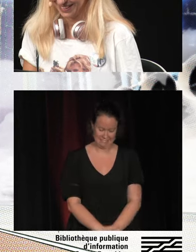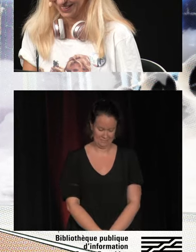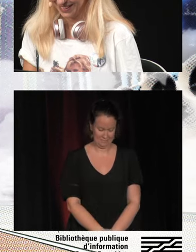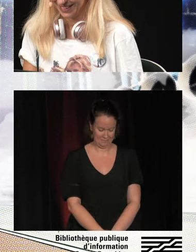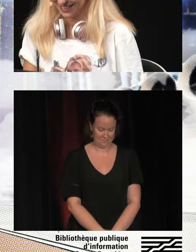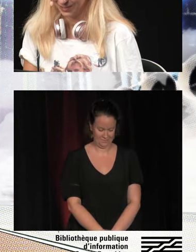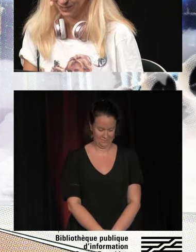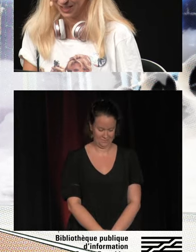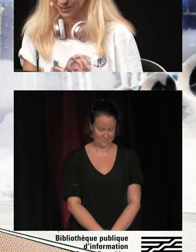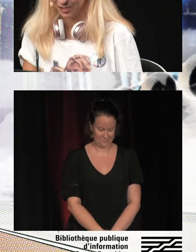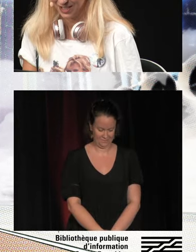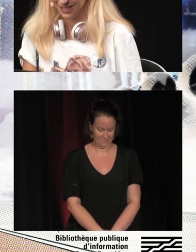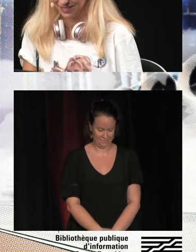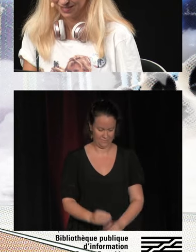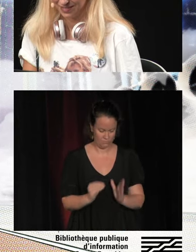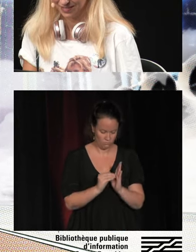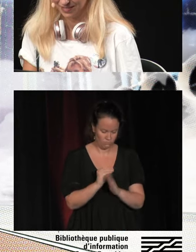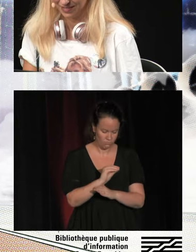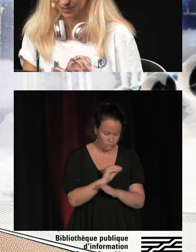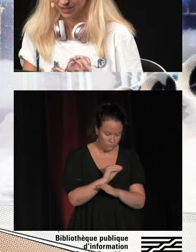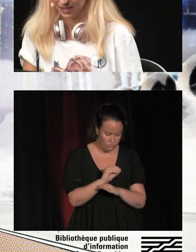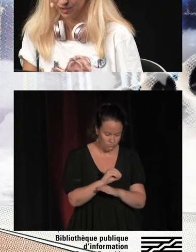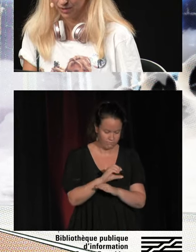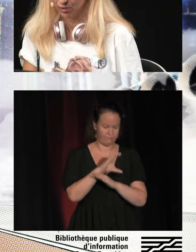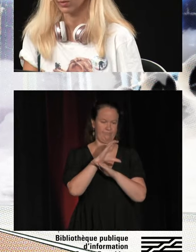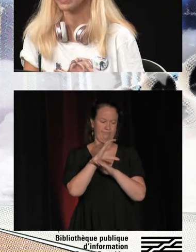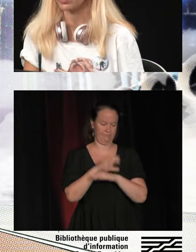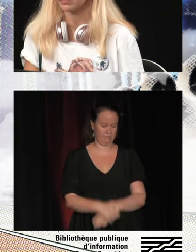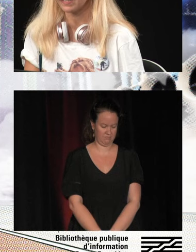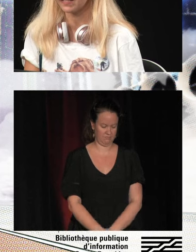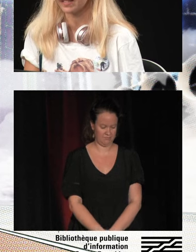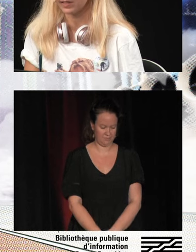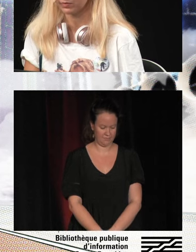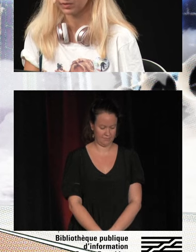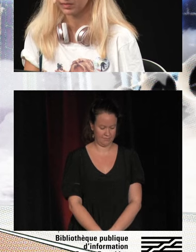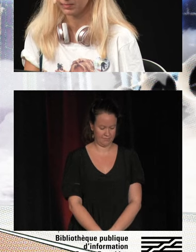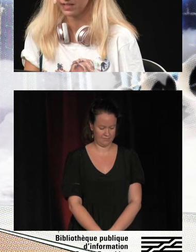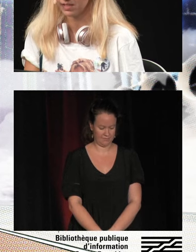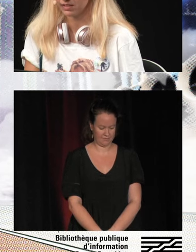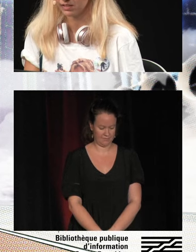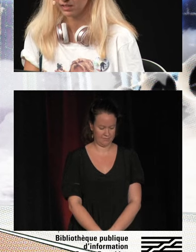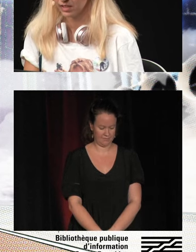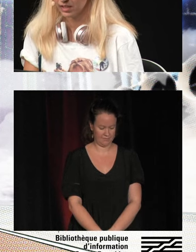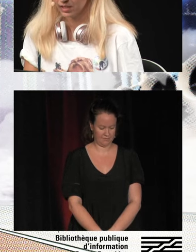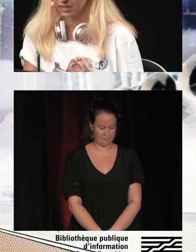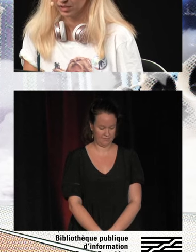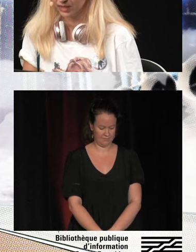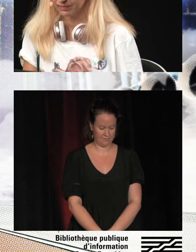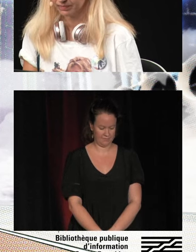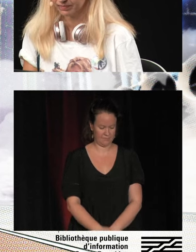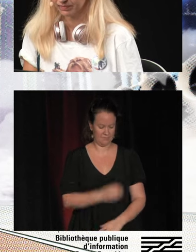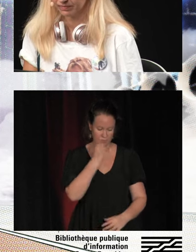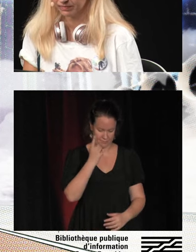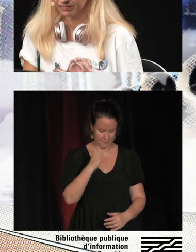Ok, allez, on nourrit Yoshi. Aglou, aglou, ouais, voilà, merci, c'est ça qu'on veut. Merci. On